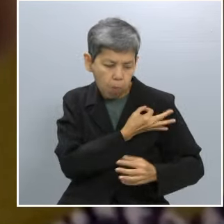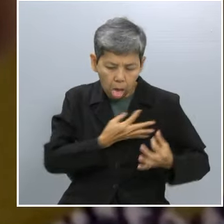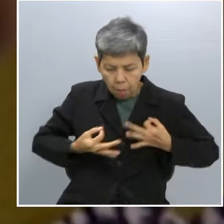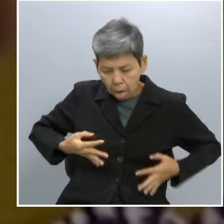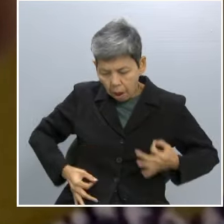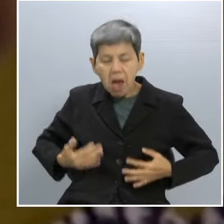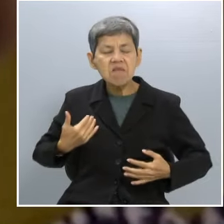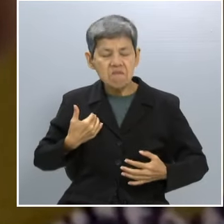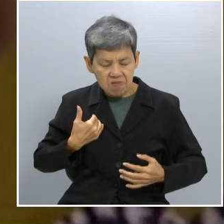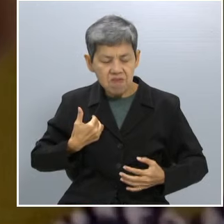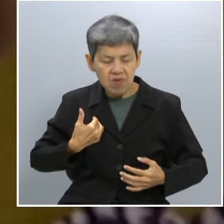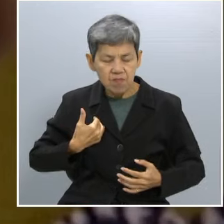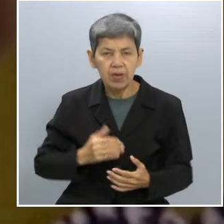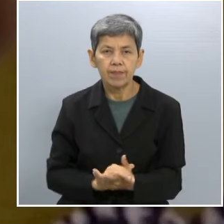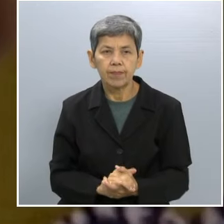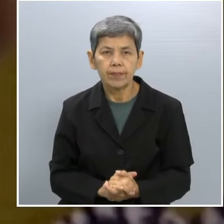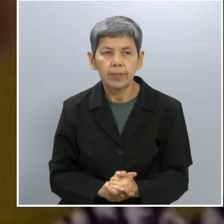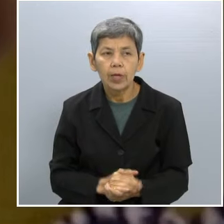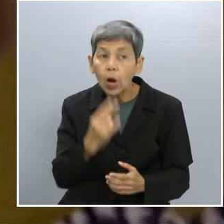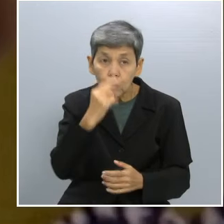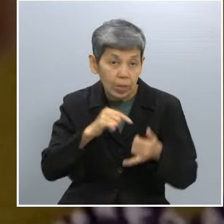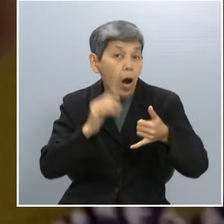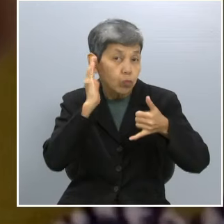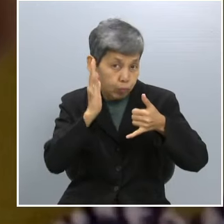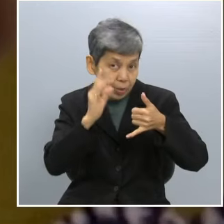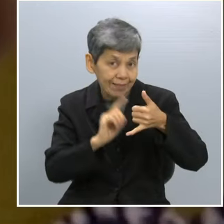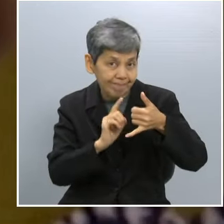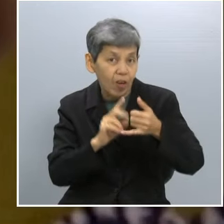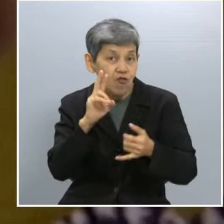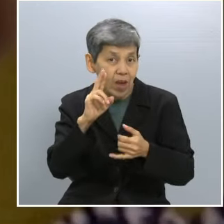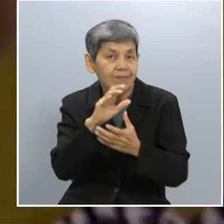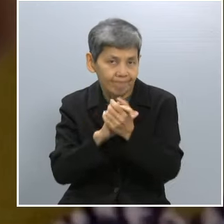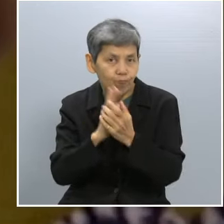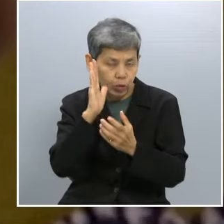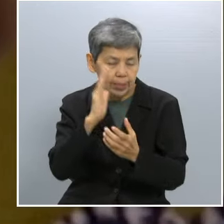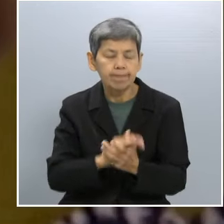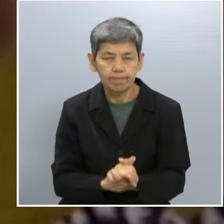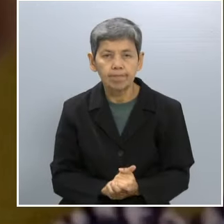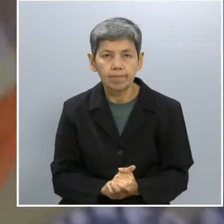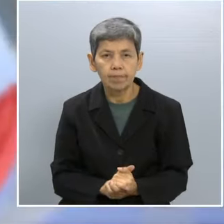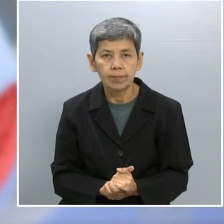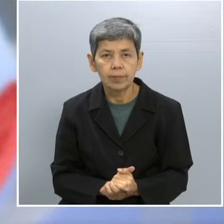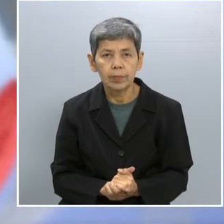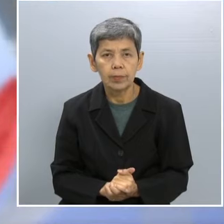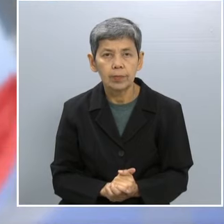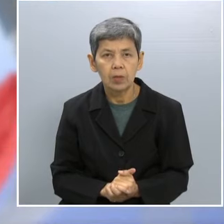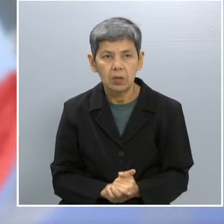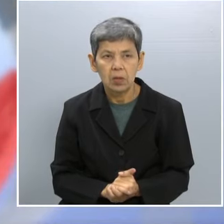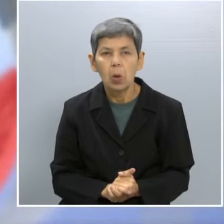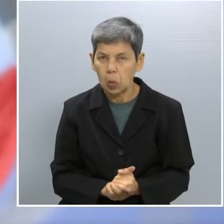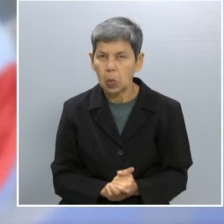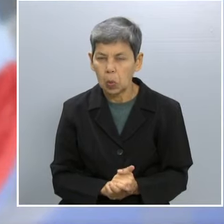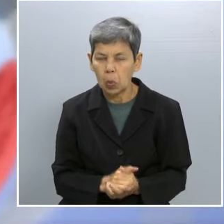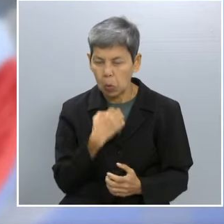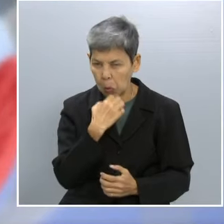เสียหายอืนี่คืออารยะนะคะนี่ครับค่ะเขาโกรธมากนะเ